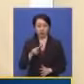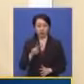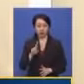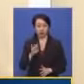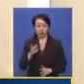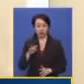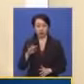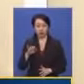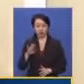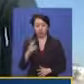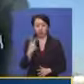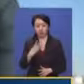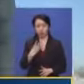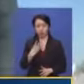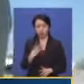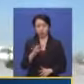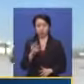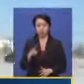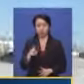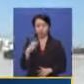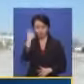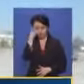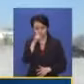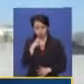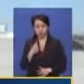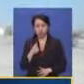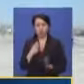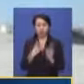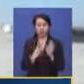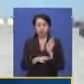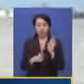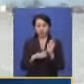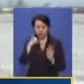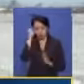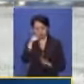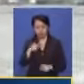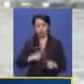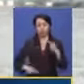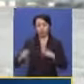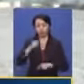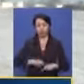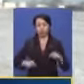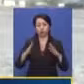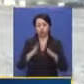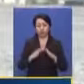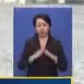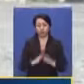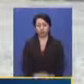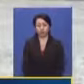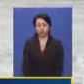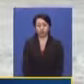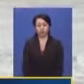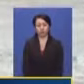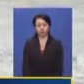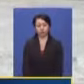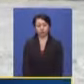Каиржан Тыкшекеев. 24 октября 2020 года, спустя 79 лет, он вернулся домой.